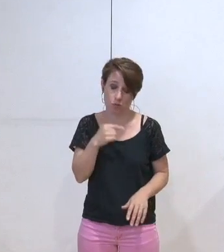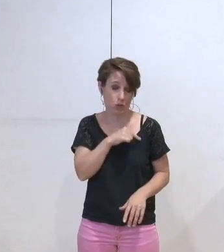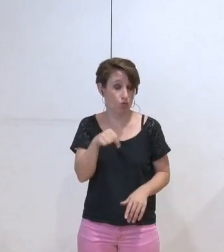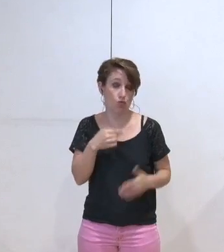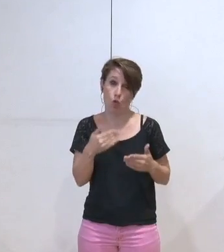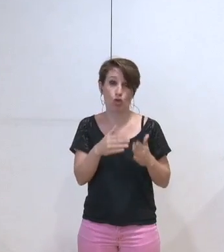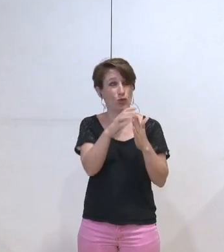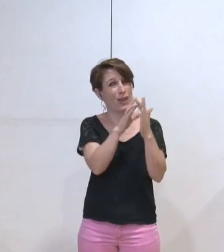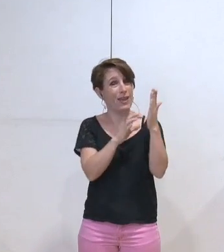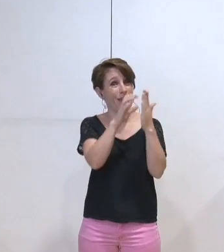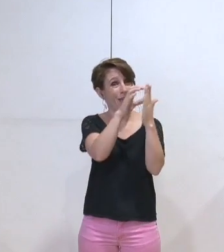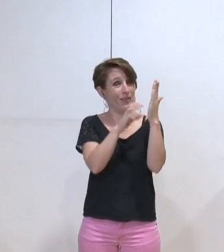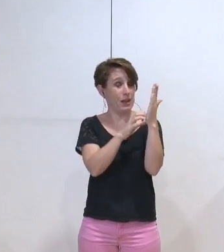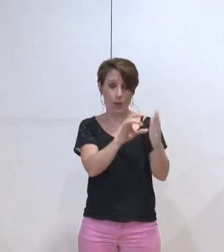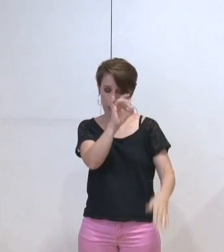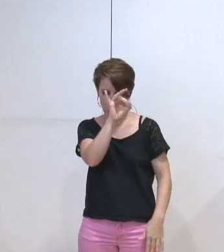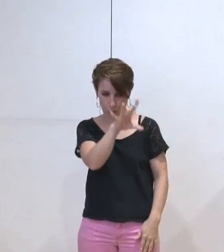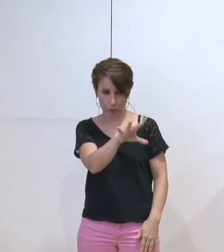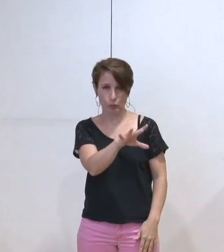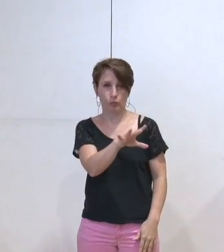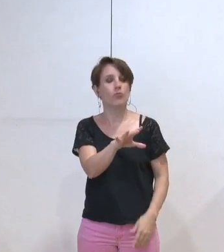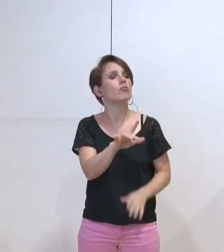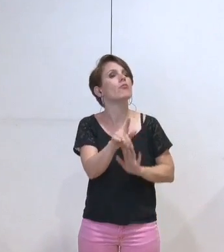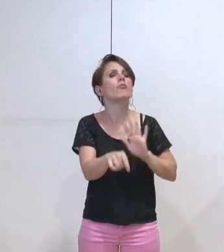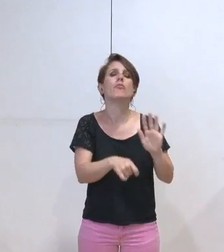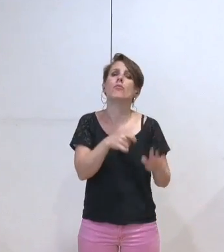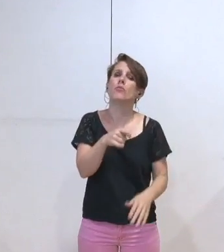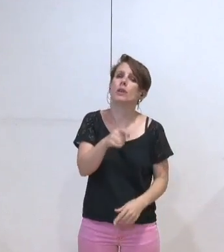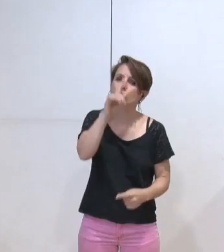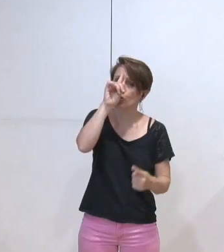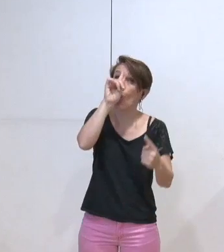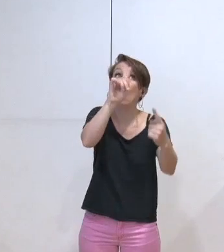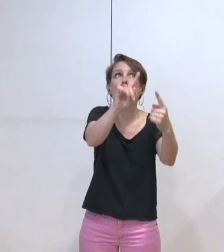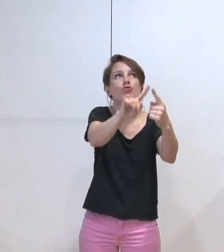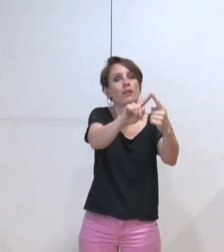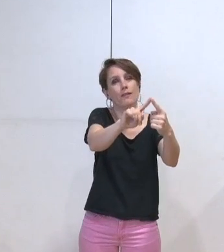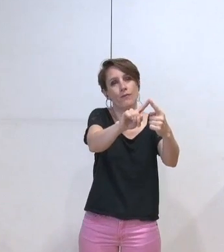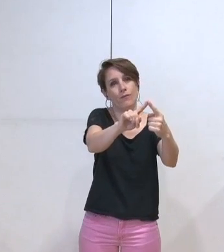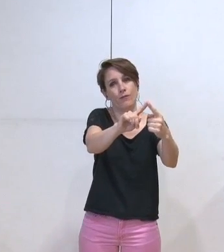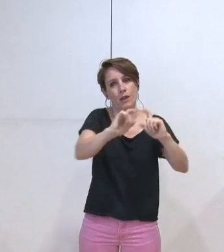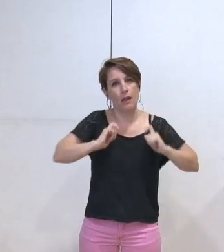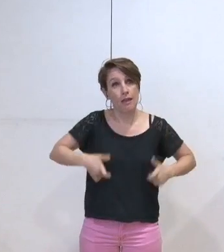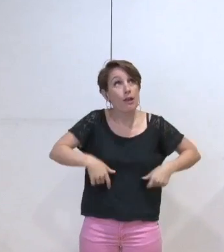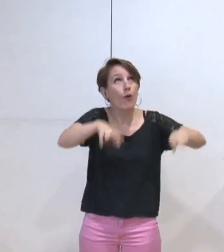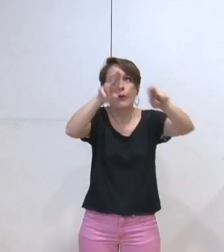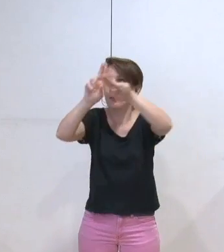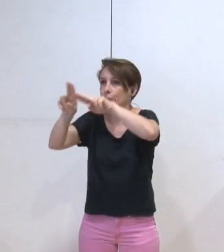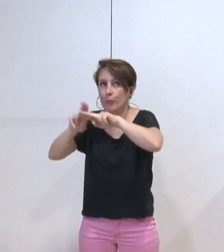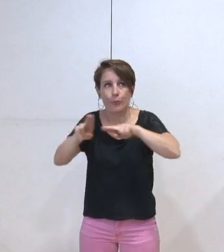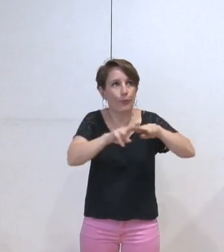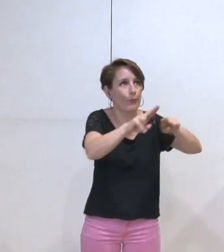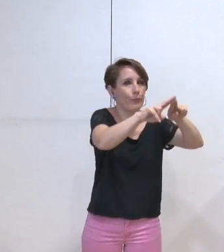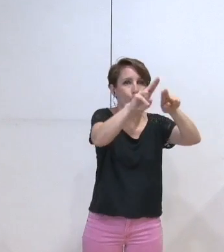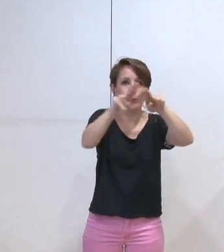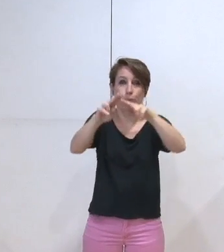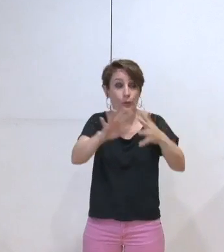délibération même si l'objectif le principe d'agir sur